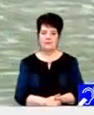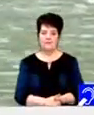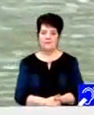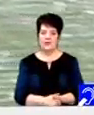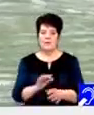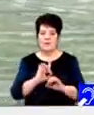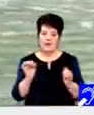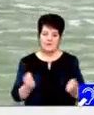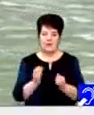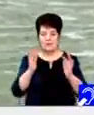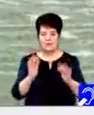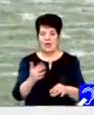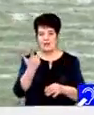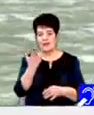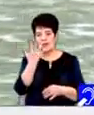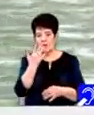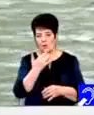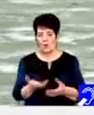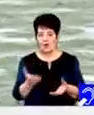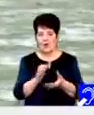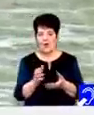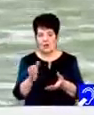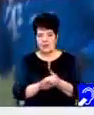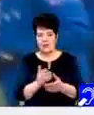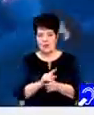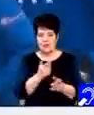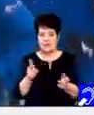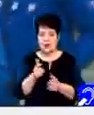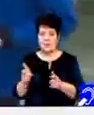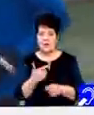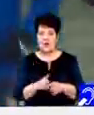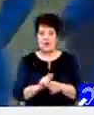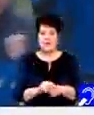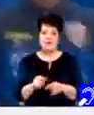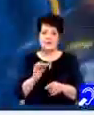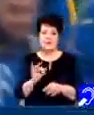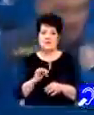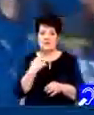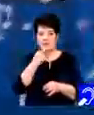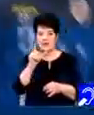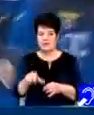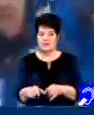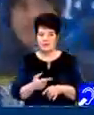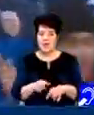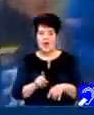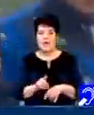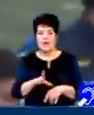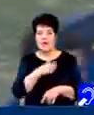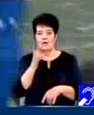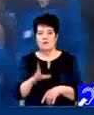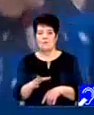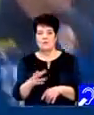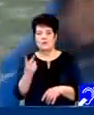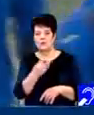Pe frig și pe Ninsoare, tricolorii care au sosit deja la reunirea lotului național s-au pregătit sub comanda lui Cosmin Contra și în prezența lui Adi Mutu. Nedelcearu și Anton sunt